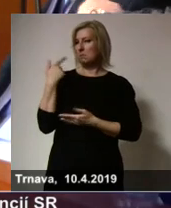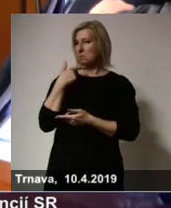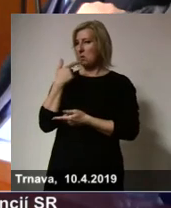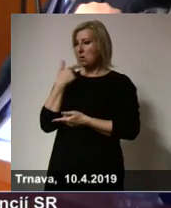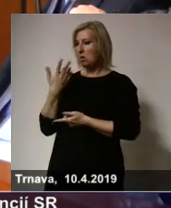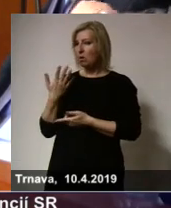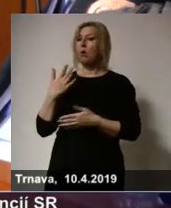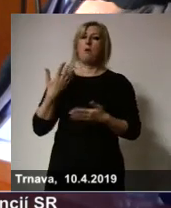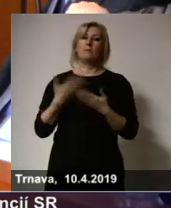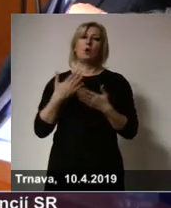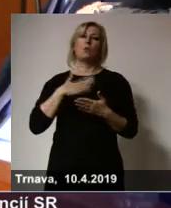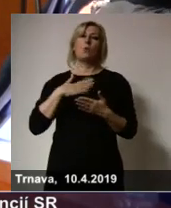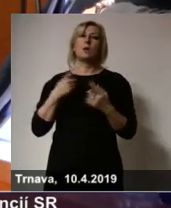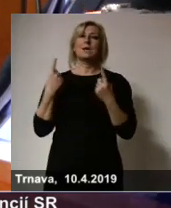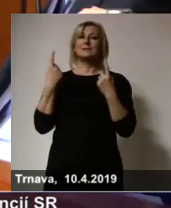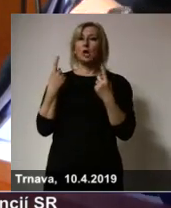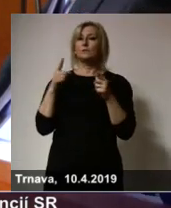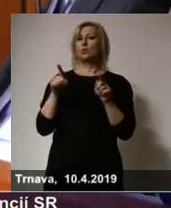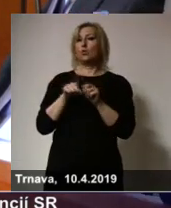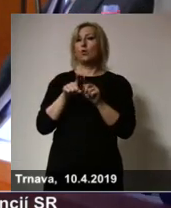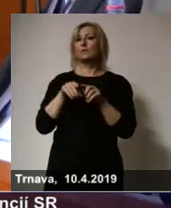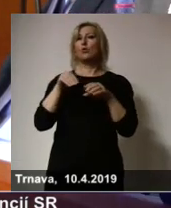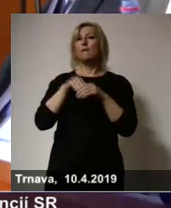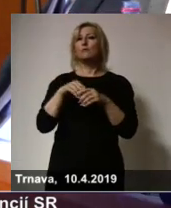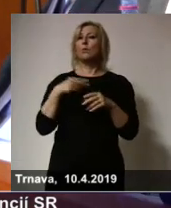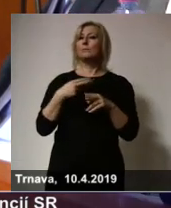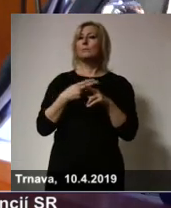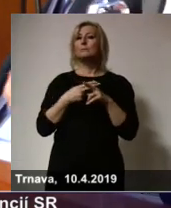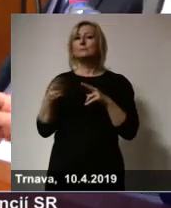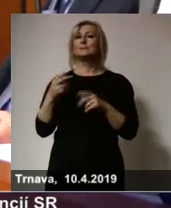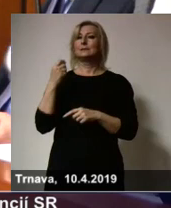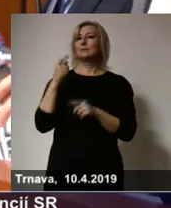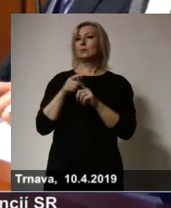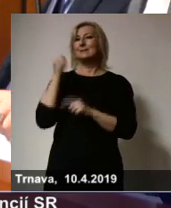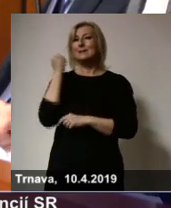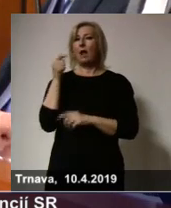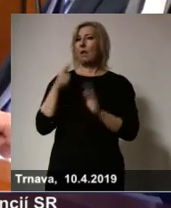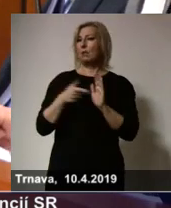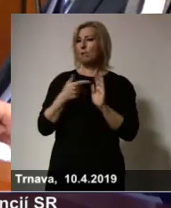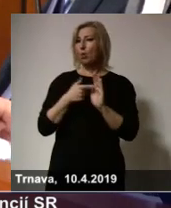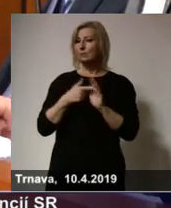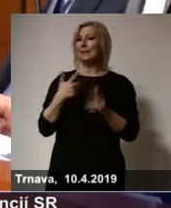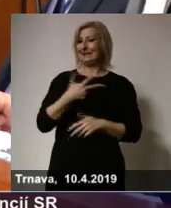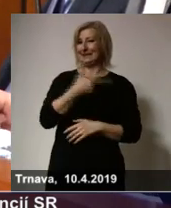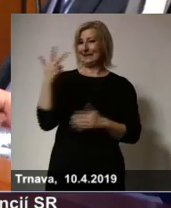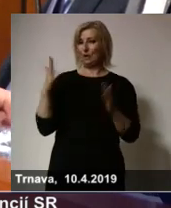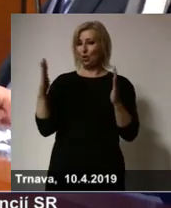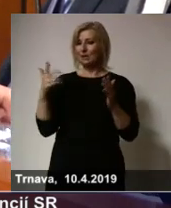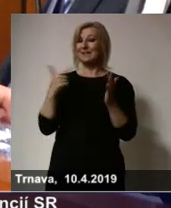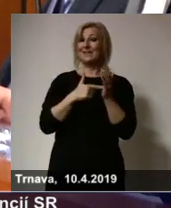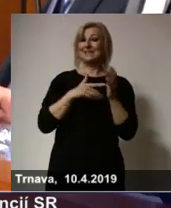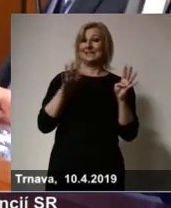moje stanovisko vychádza vlastne z hodnotenia splnenia zákonných podmienok na 3 roky